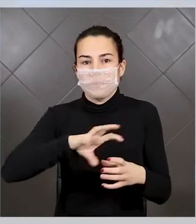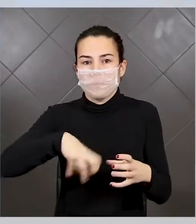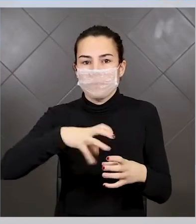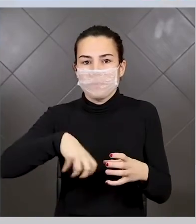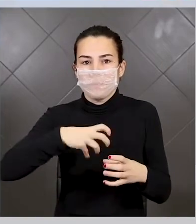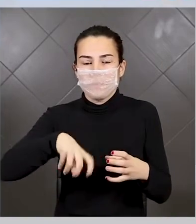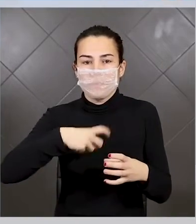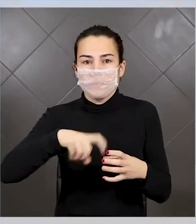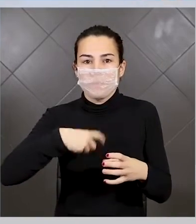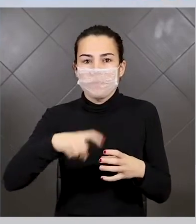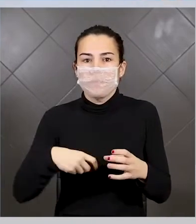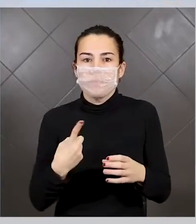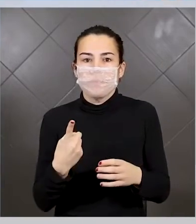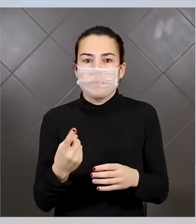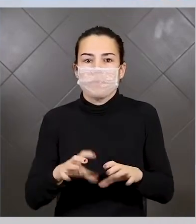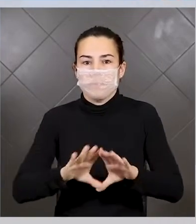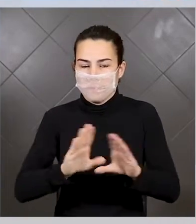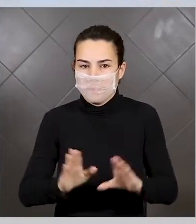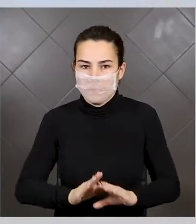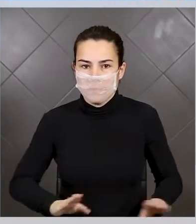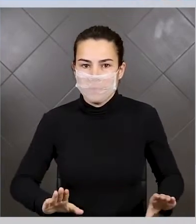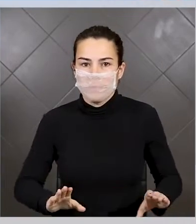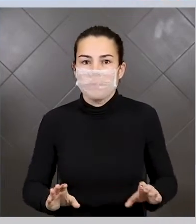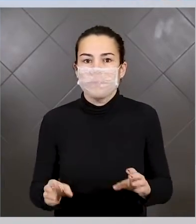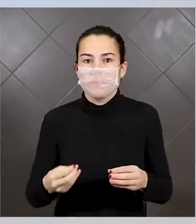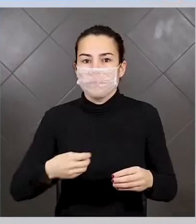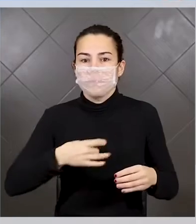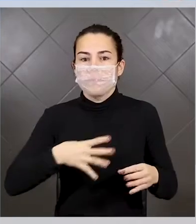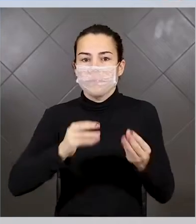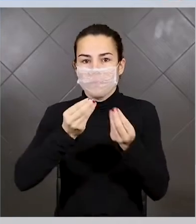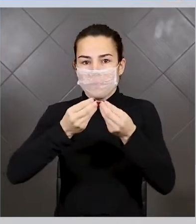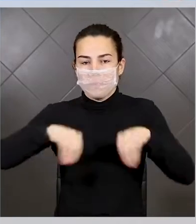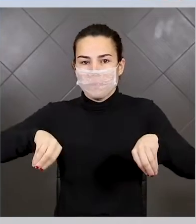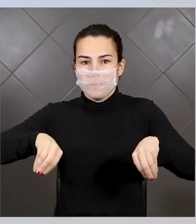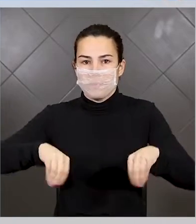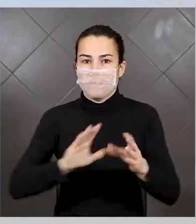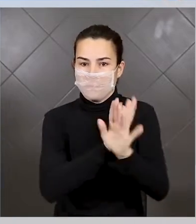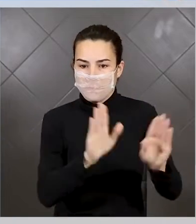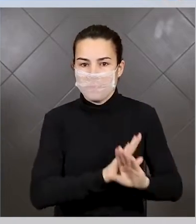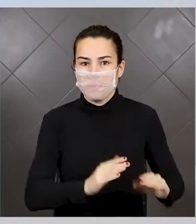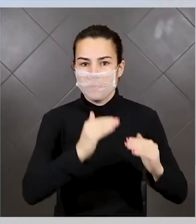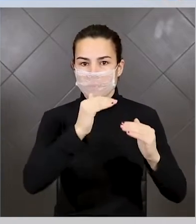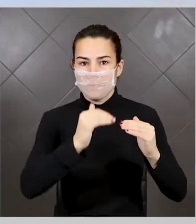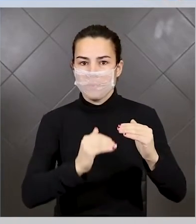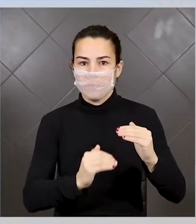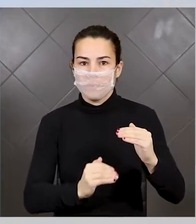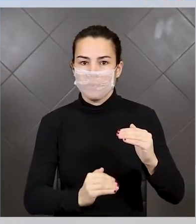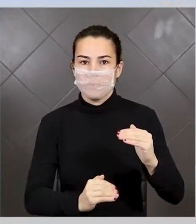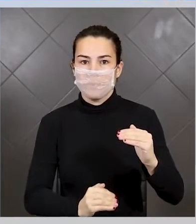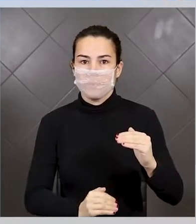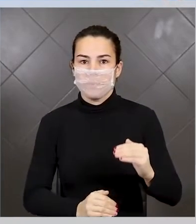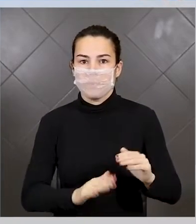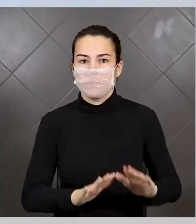Ara, un cop estigui muntada la clara, el que farem serà baixar la marxa i abocarem amb el